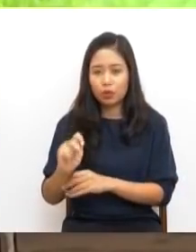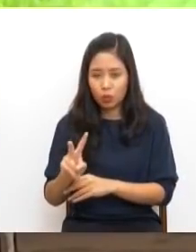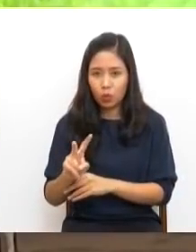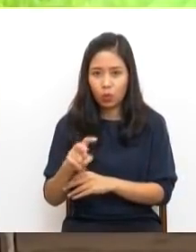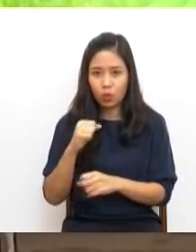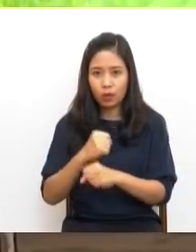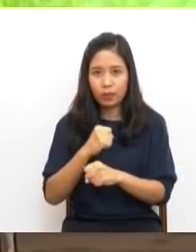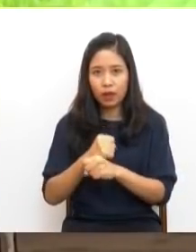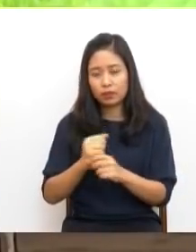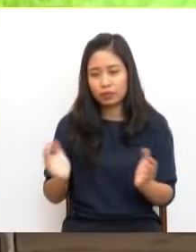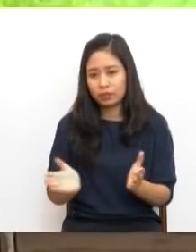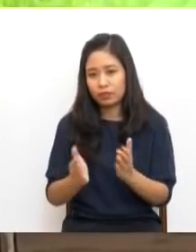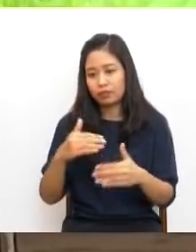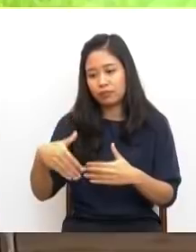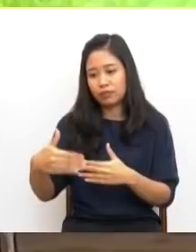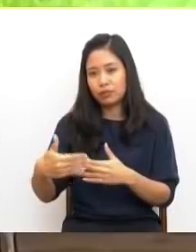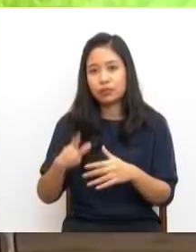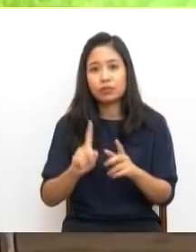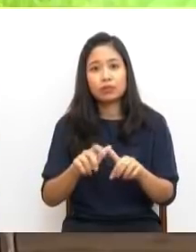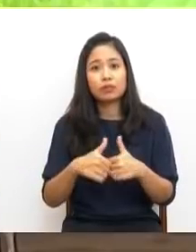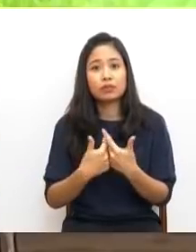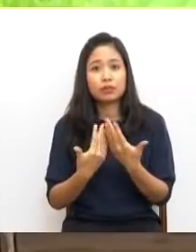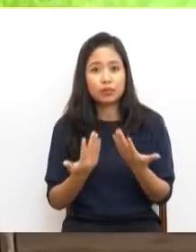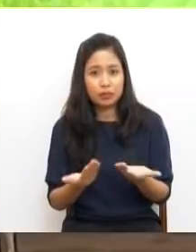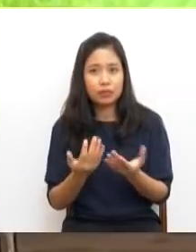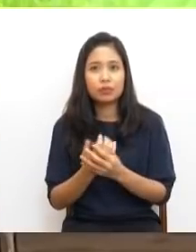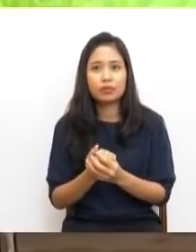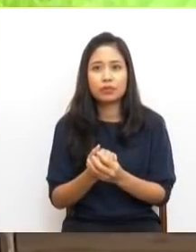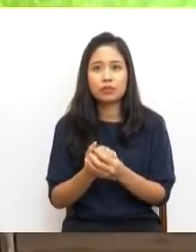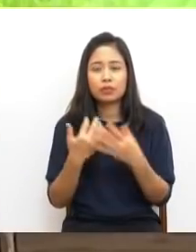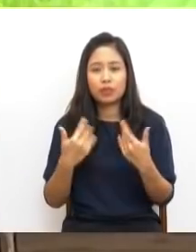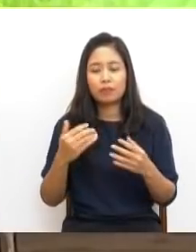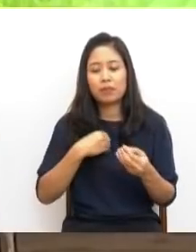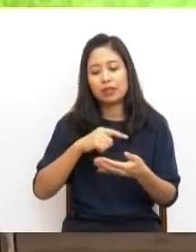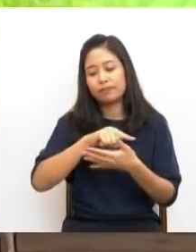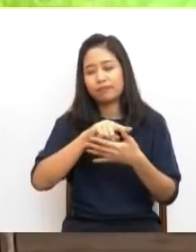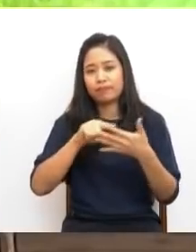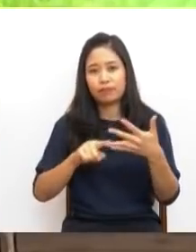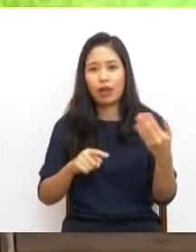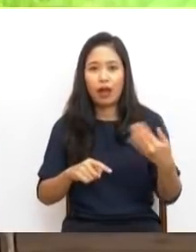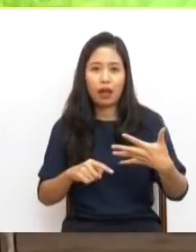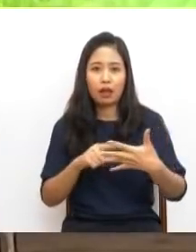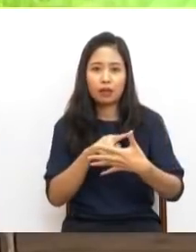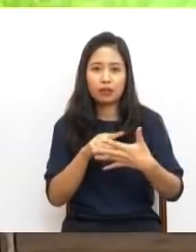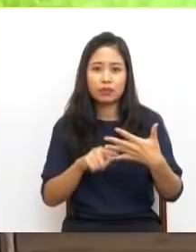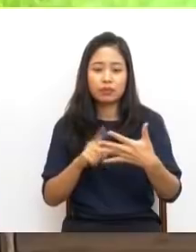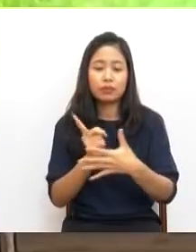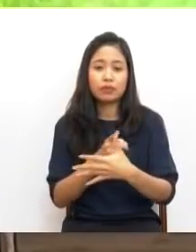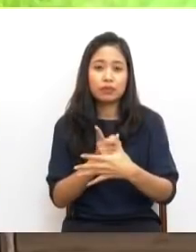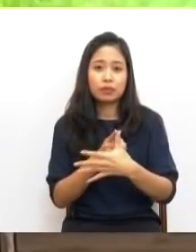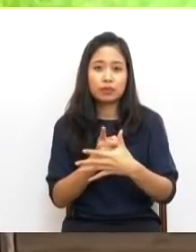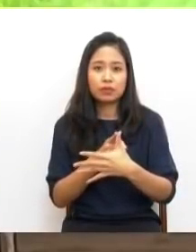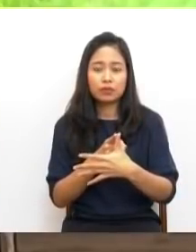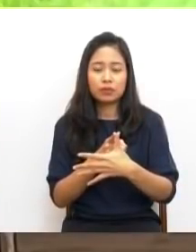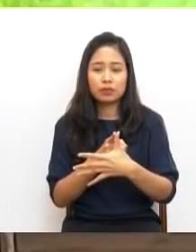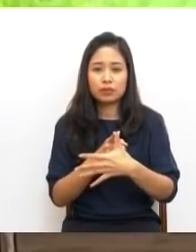พื่อให้ทราบร่วมกันครับวันนี้มีเรื่องที่จะนำเรียนเสนอประมาณสัก5เรื่องนะครับในเรื่องที่1เนี่ยผมอย